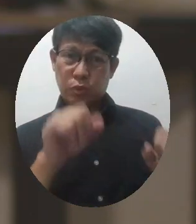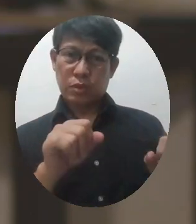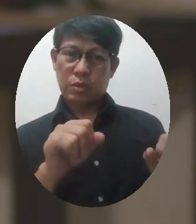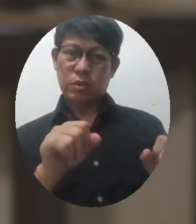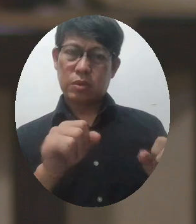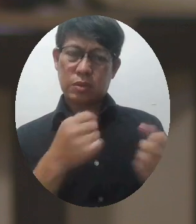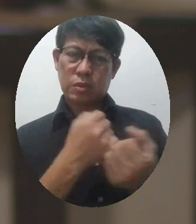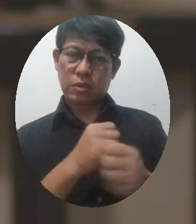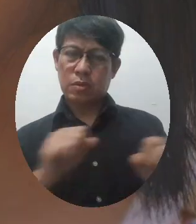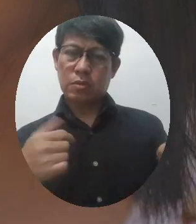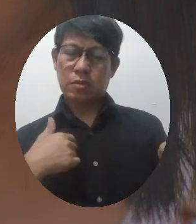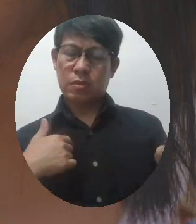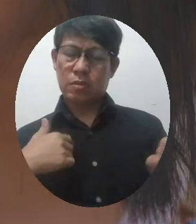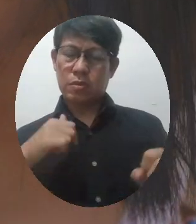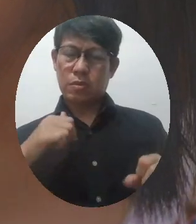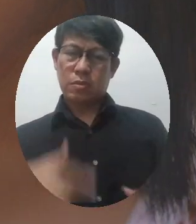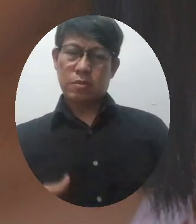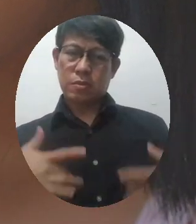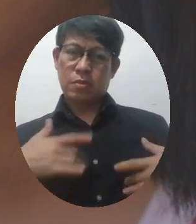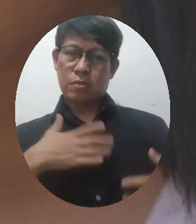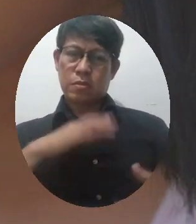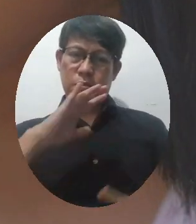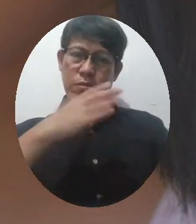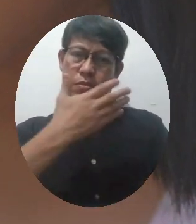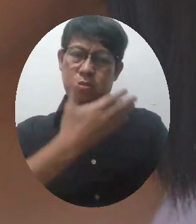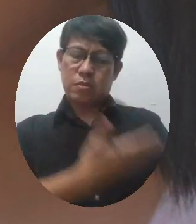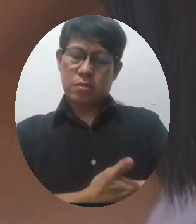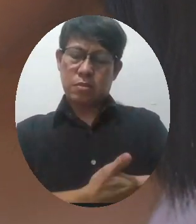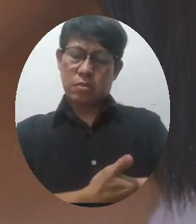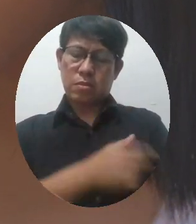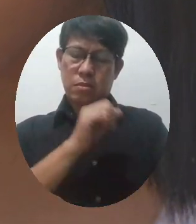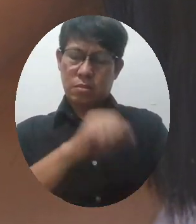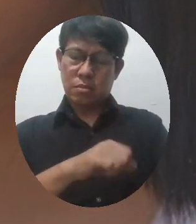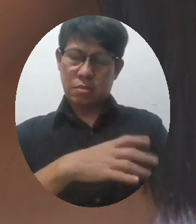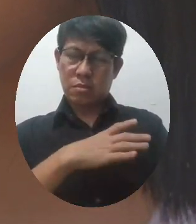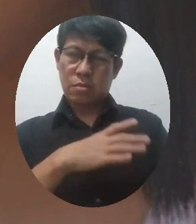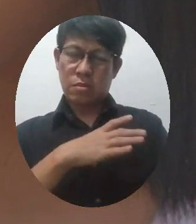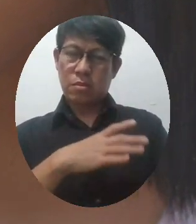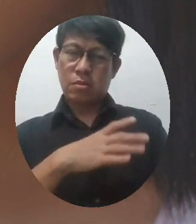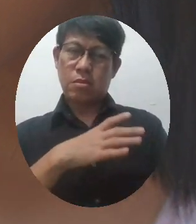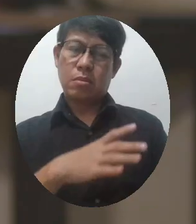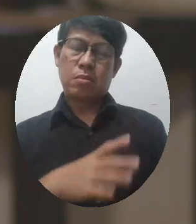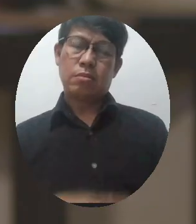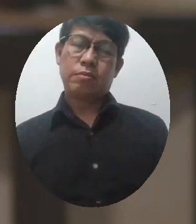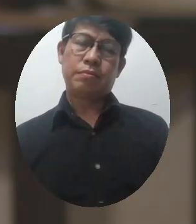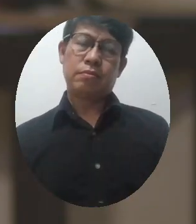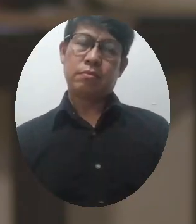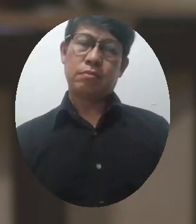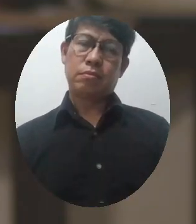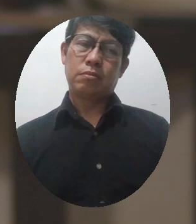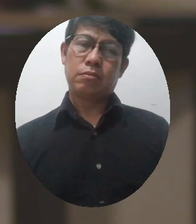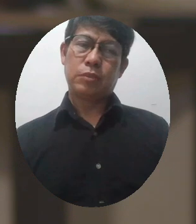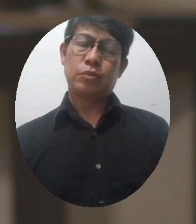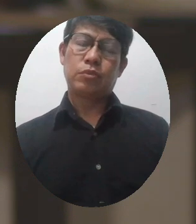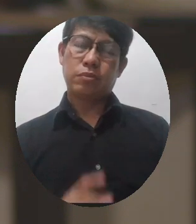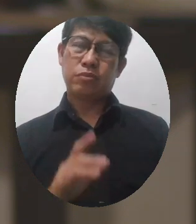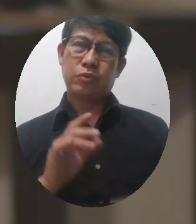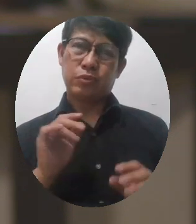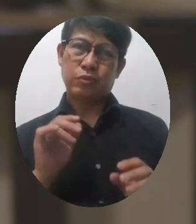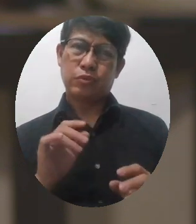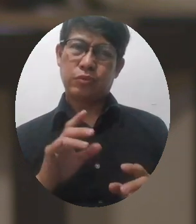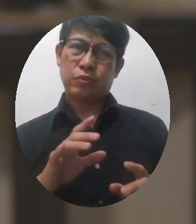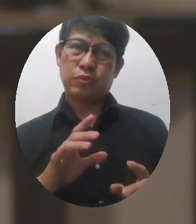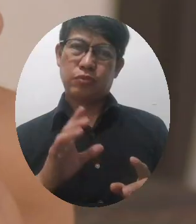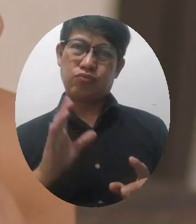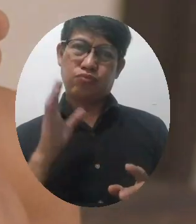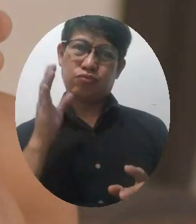kapag naisurvive natin yung bata, mas higit pa. Sabi niya, mas higit pa yung saya na may bibigay niya sa atin. Sabi niya ganun.